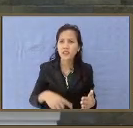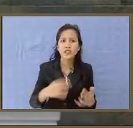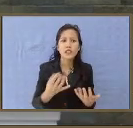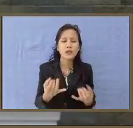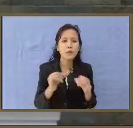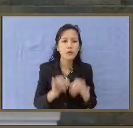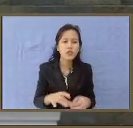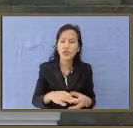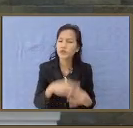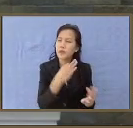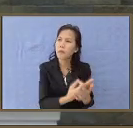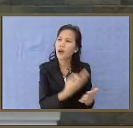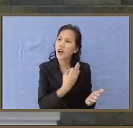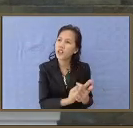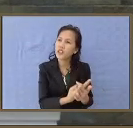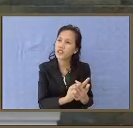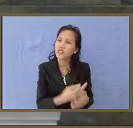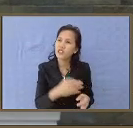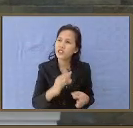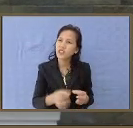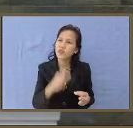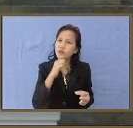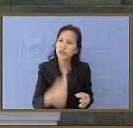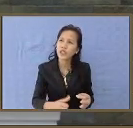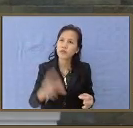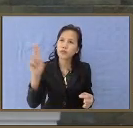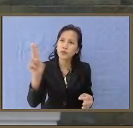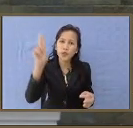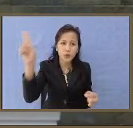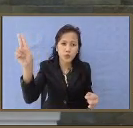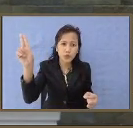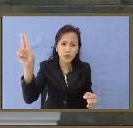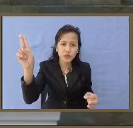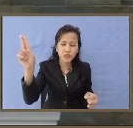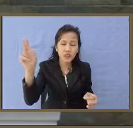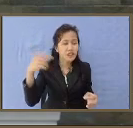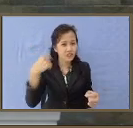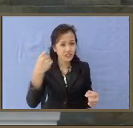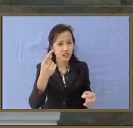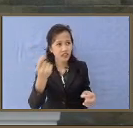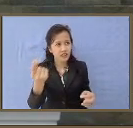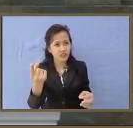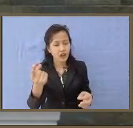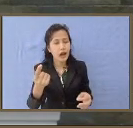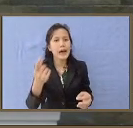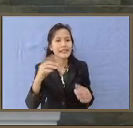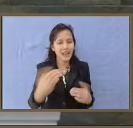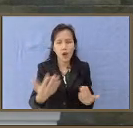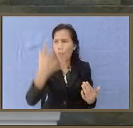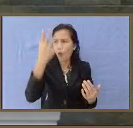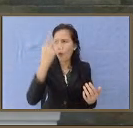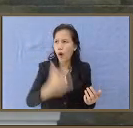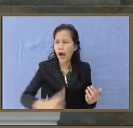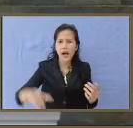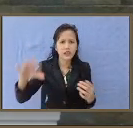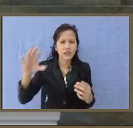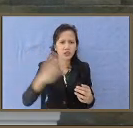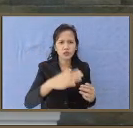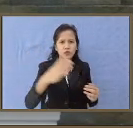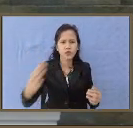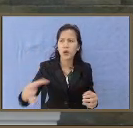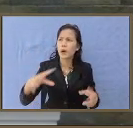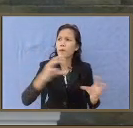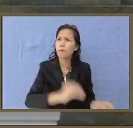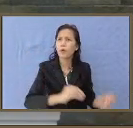ng mga possession mo kung hindi mo rin lang naman napakinabangan? But you know what? Why don't you put those things into